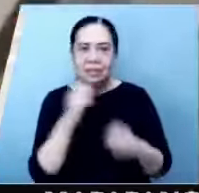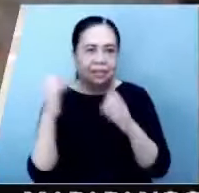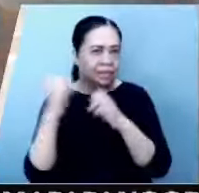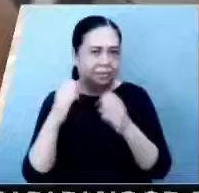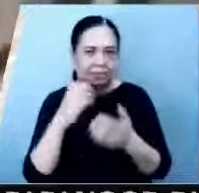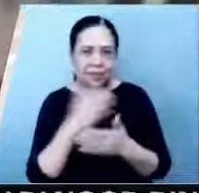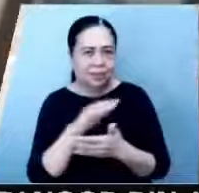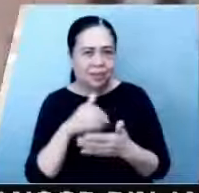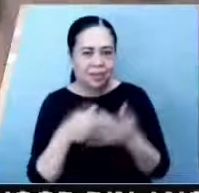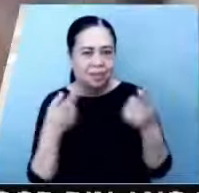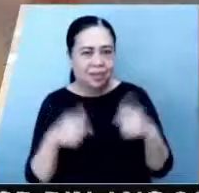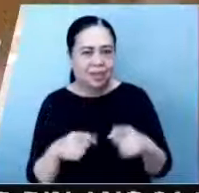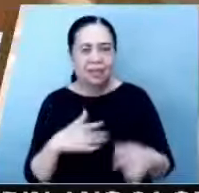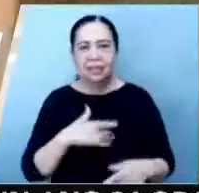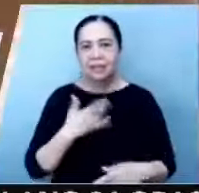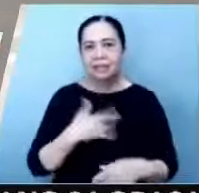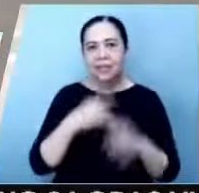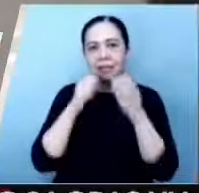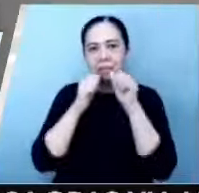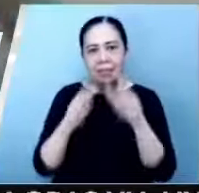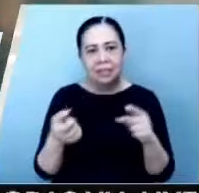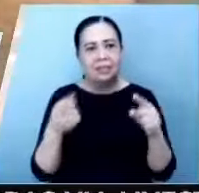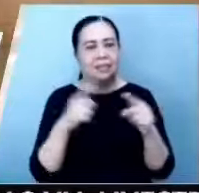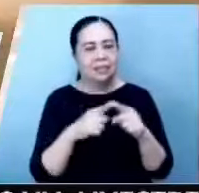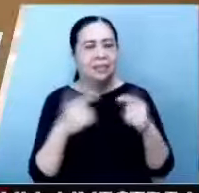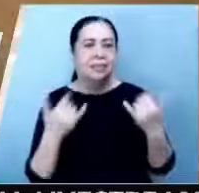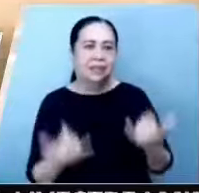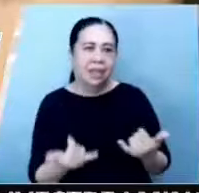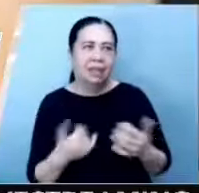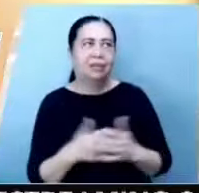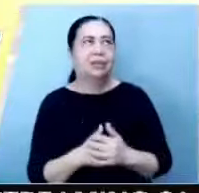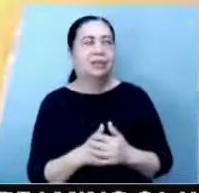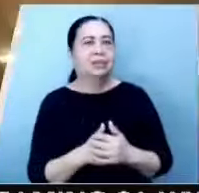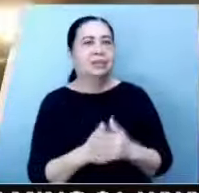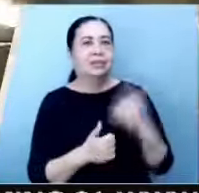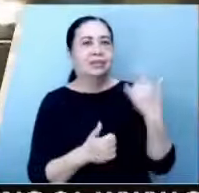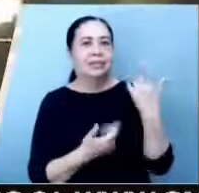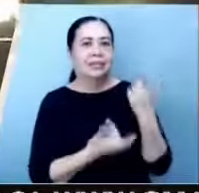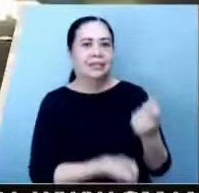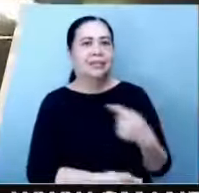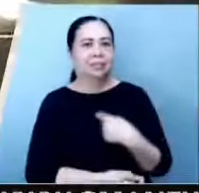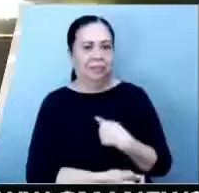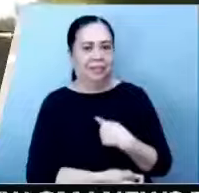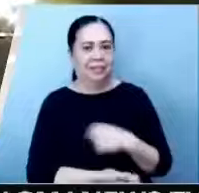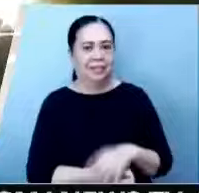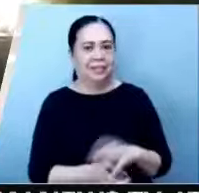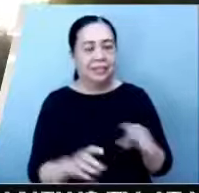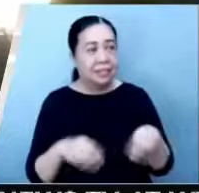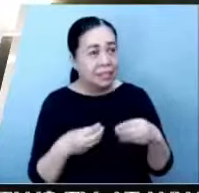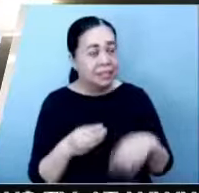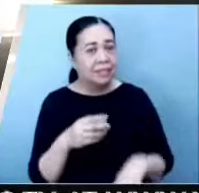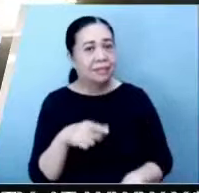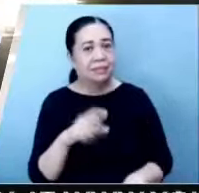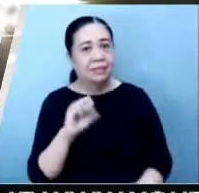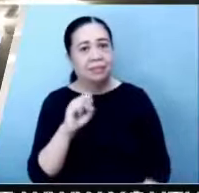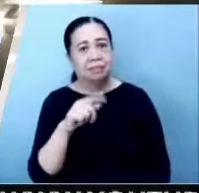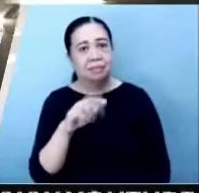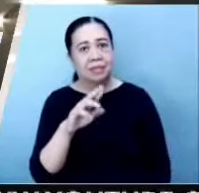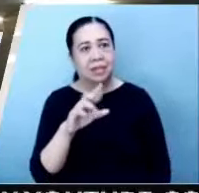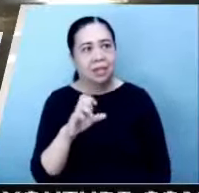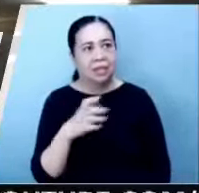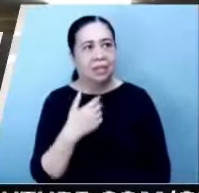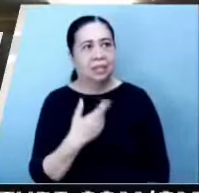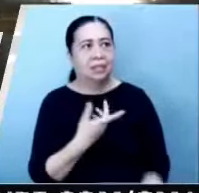very blessed na until now na may tiwala yung Sparkle sa akin. Nagbigay si Sparkle ng ganung trust, so